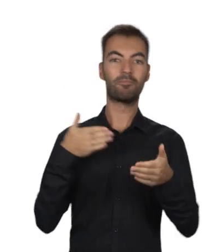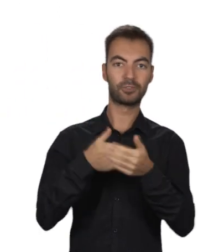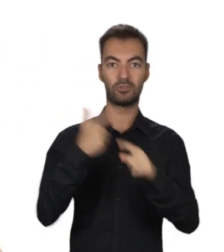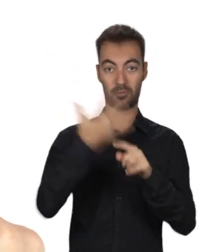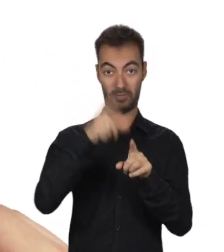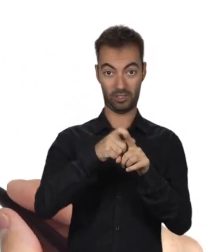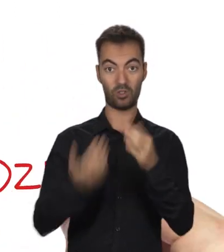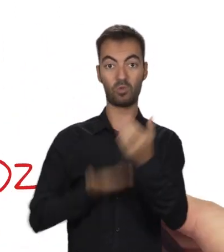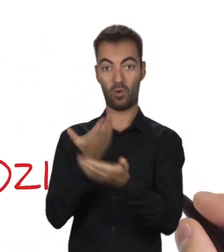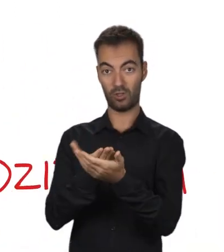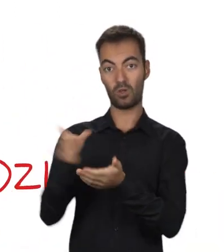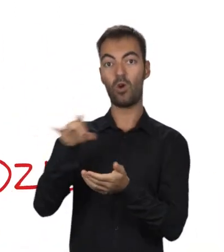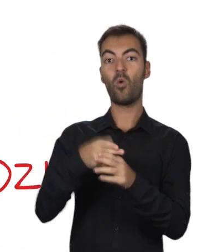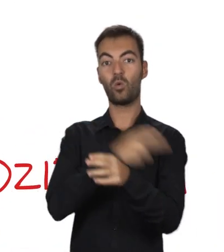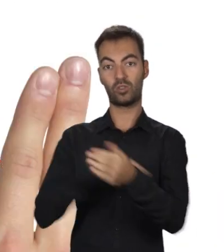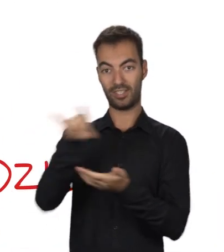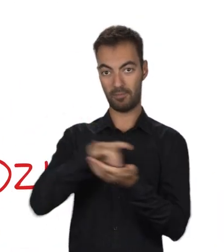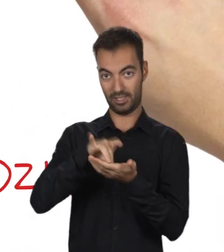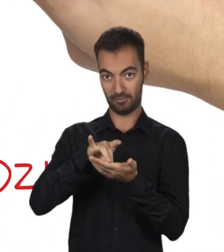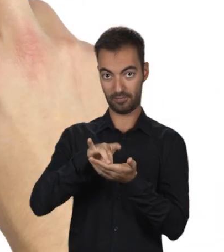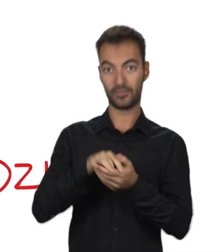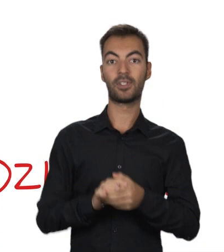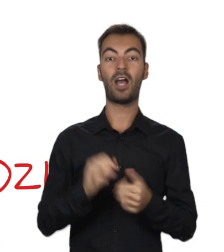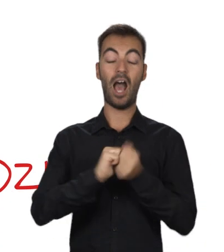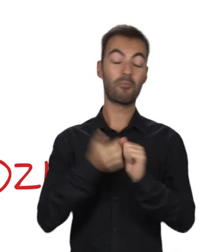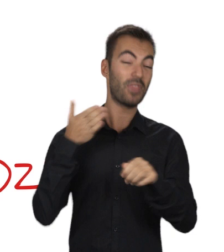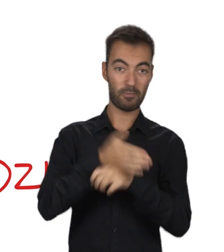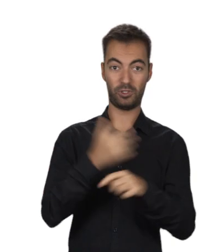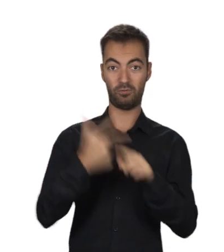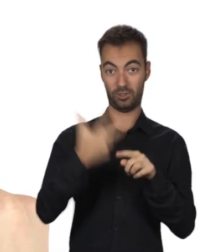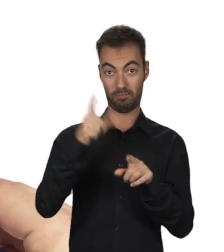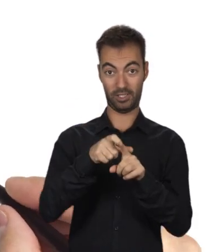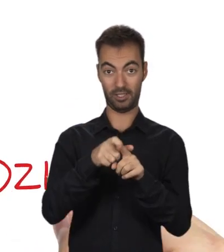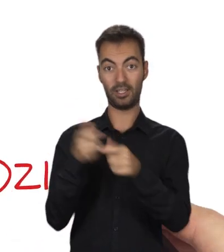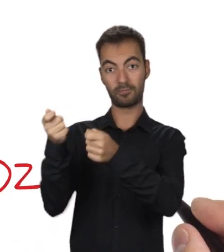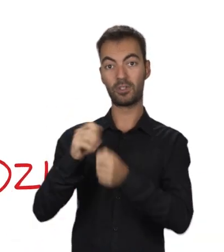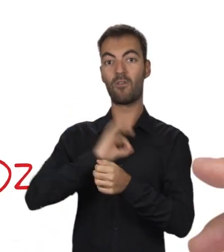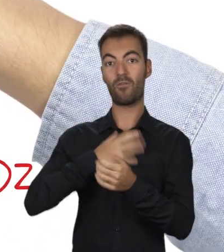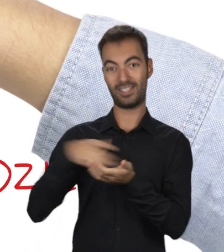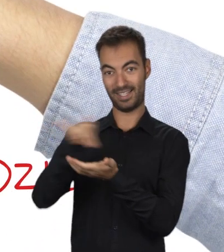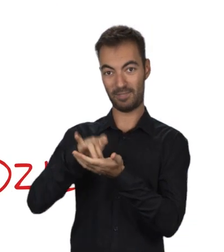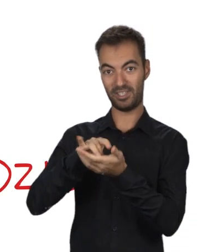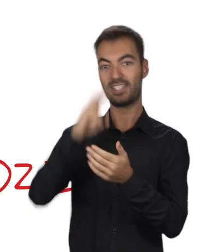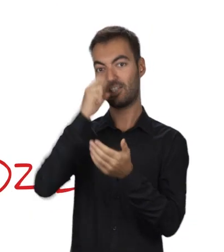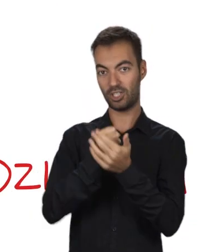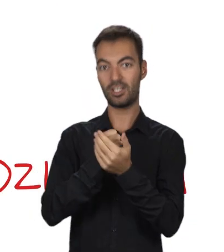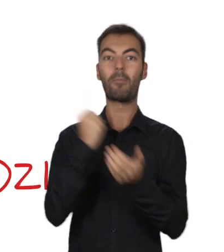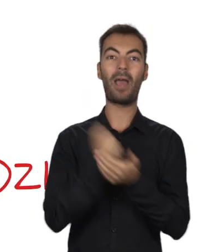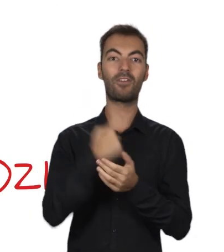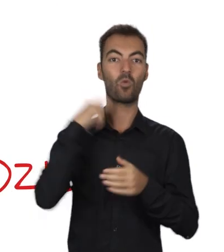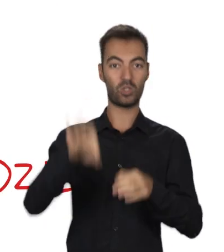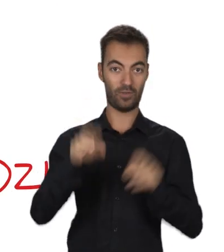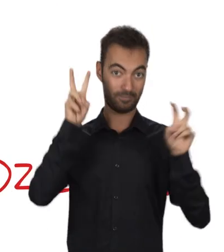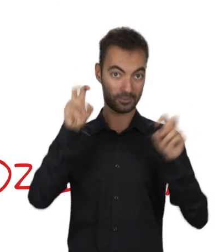wyborczej, należy do 20 października złożyć wniosek w urzędzie gminy, w której znajduje się ten lokal, lub najpóźniej do 23 października wziąć ze swojej